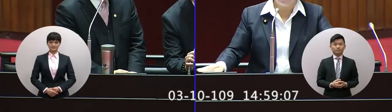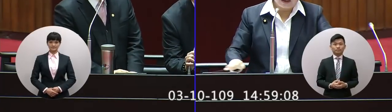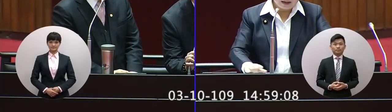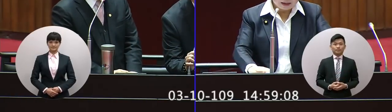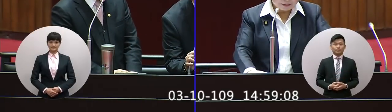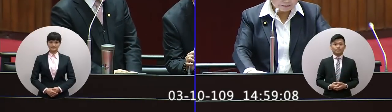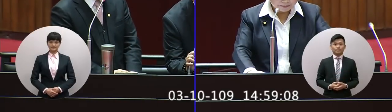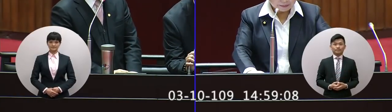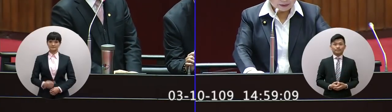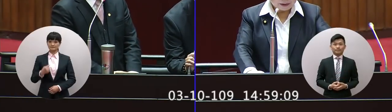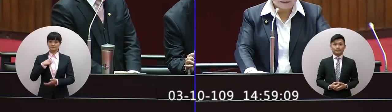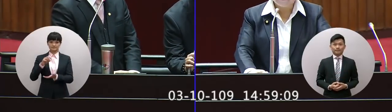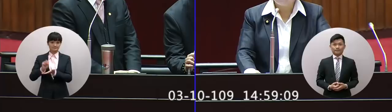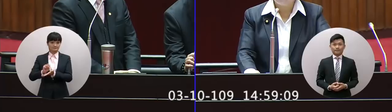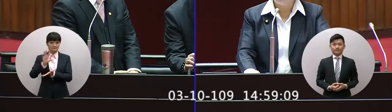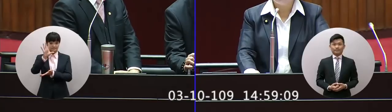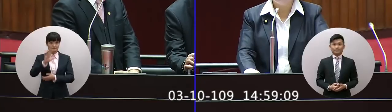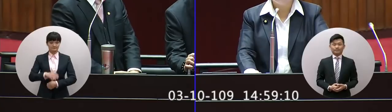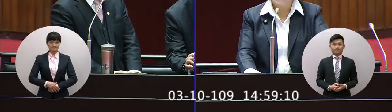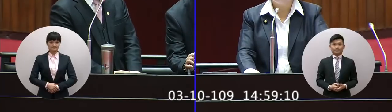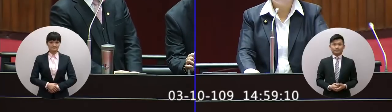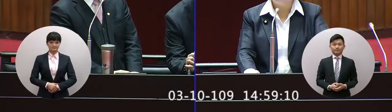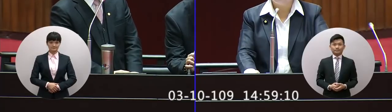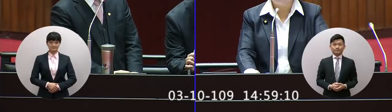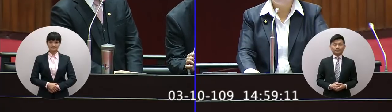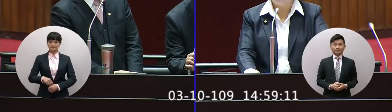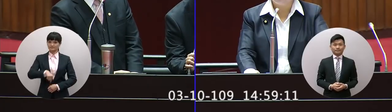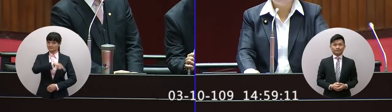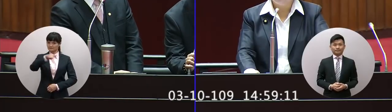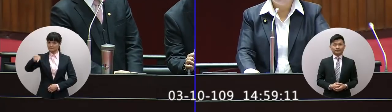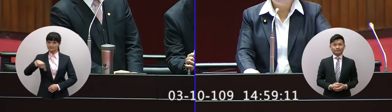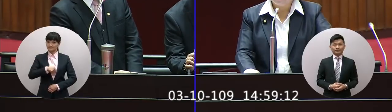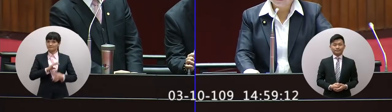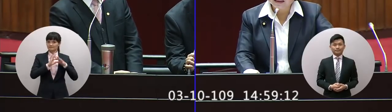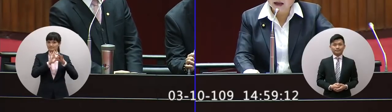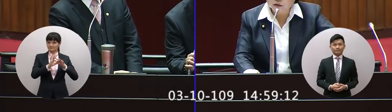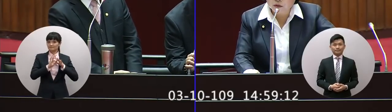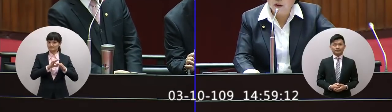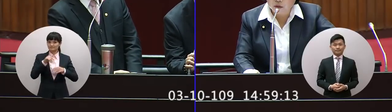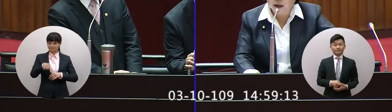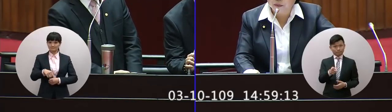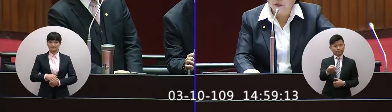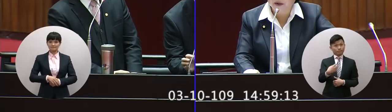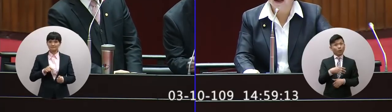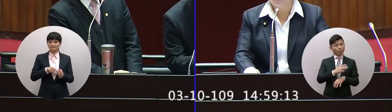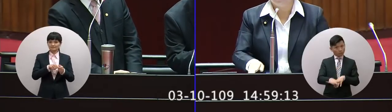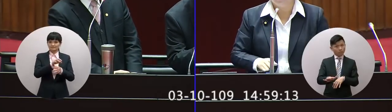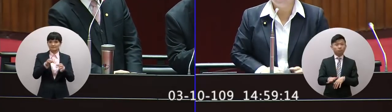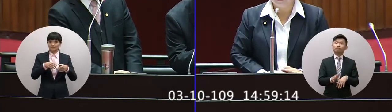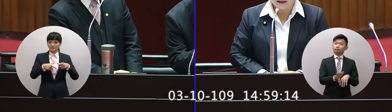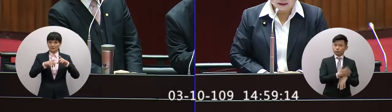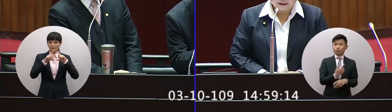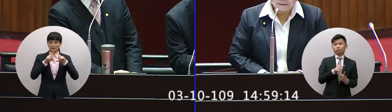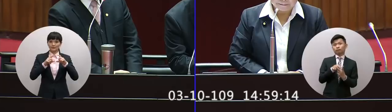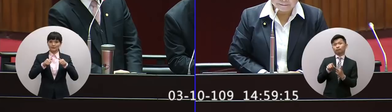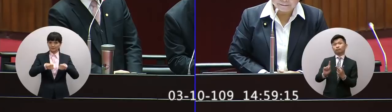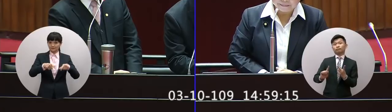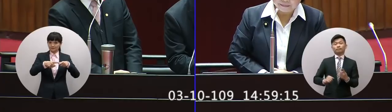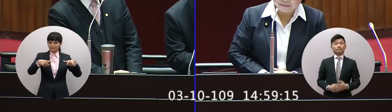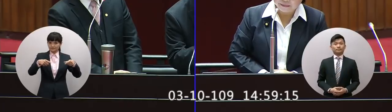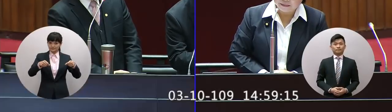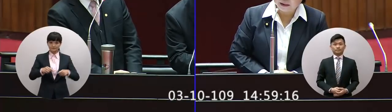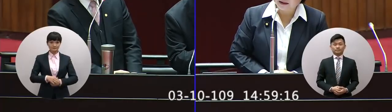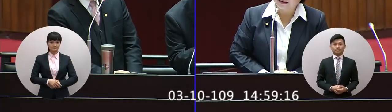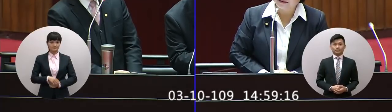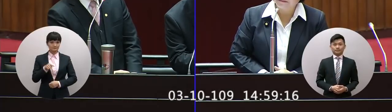会？ 我甲委员报告，就是大家咧关心的这个振兴抵用券。委员咧关心